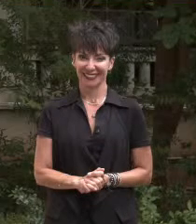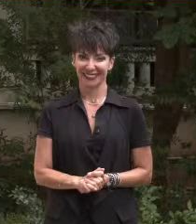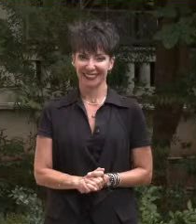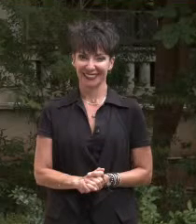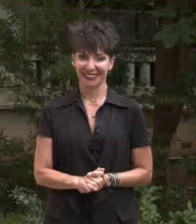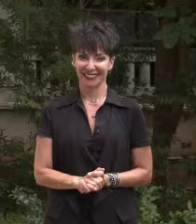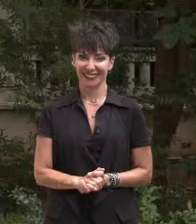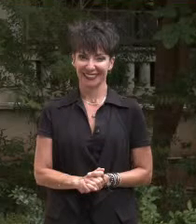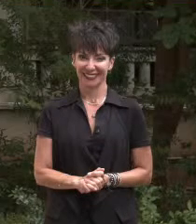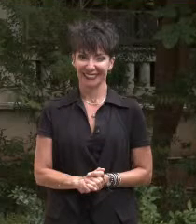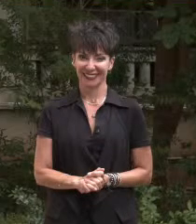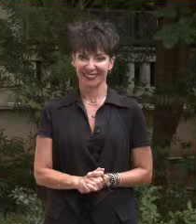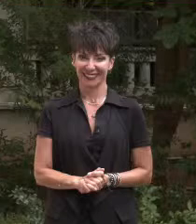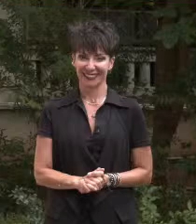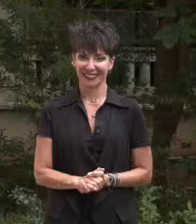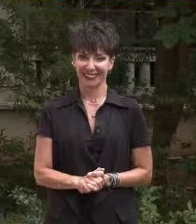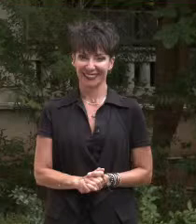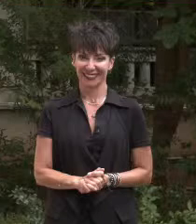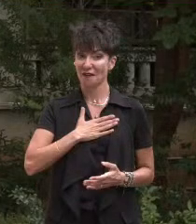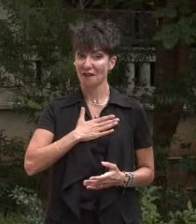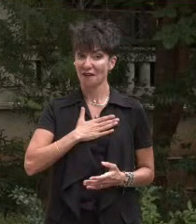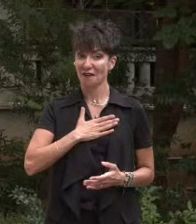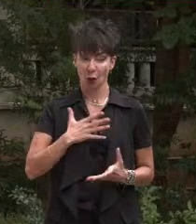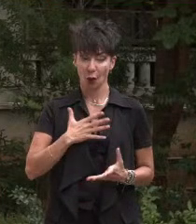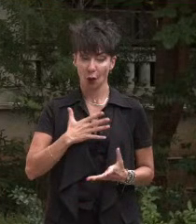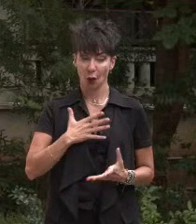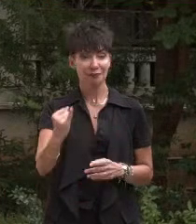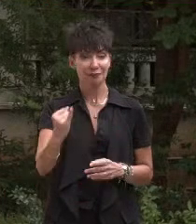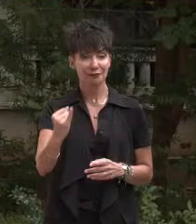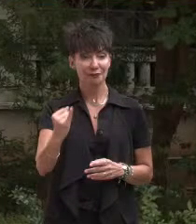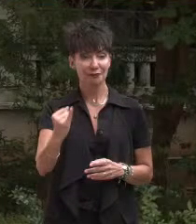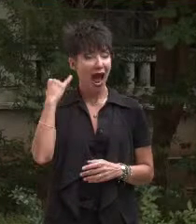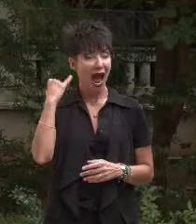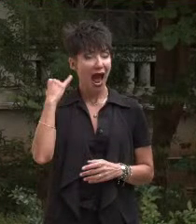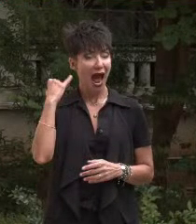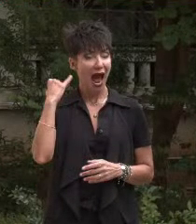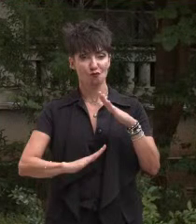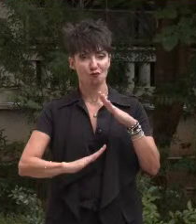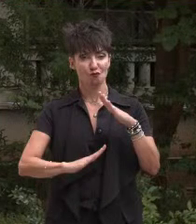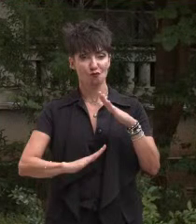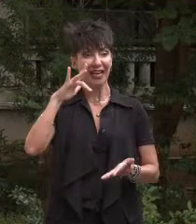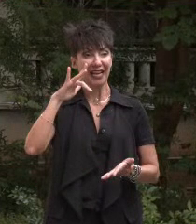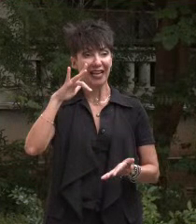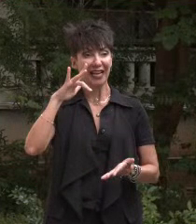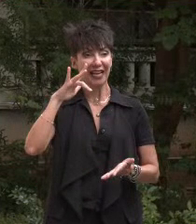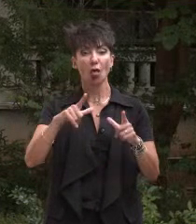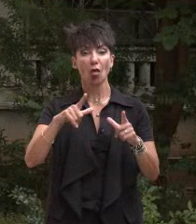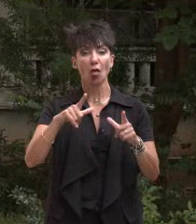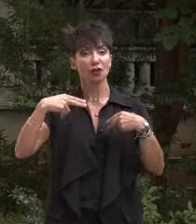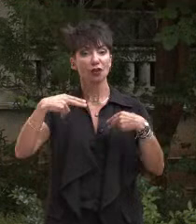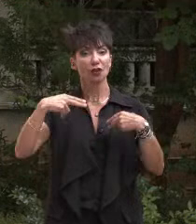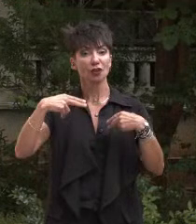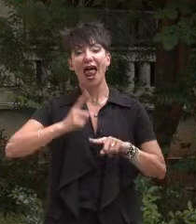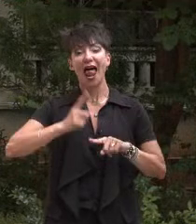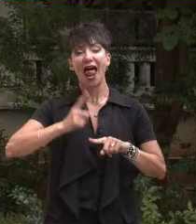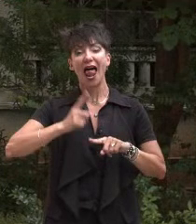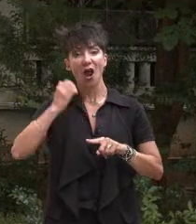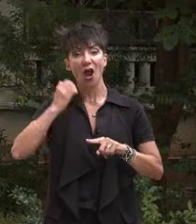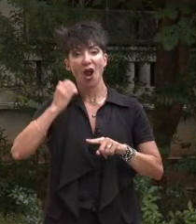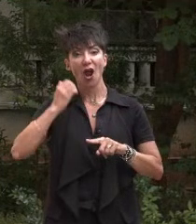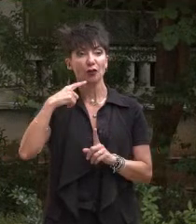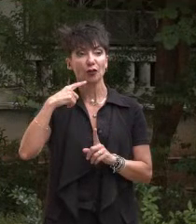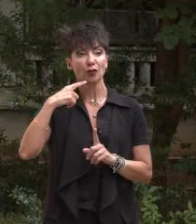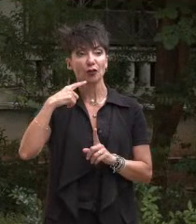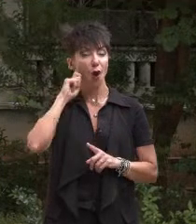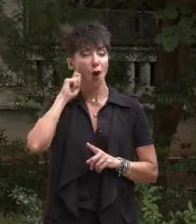Να ευχαριστήσω επίσης και την Αντιπρόεδρο του Κεντρικού Διοικητικού Συμβουλίου του Ελληνικού Ερυθρού Σταυρού, την κυρία